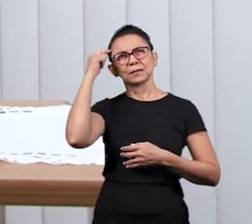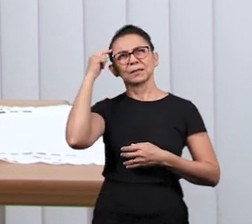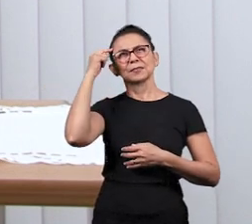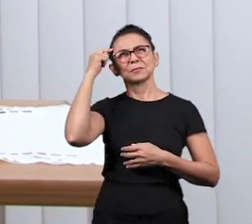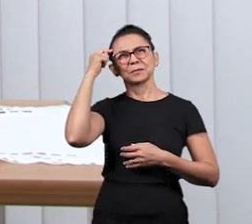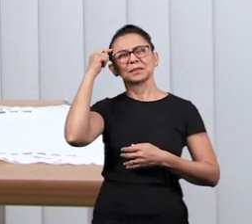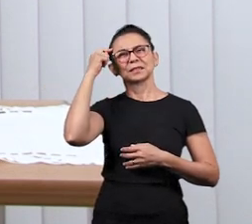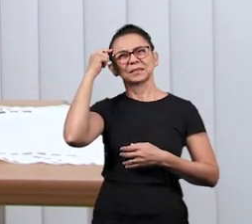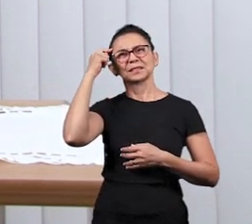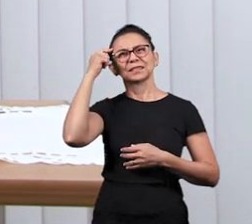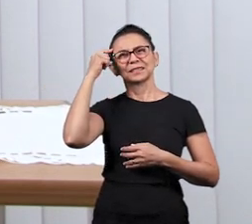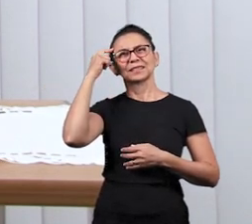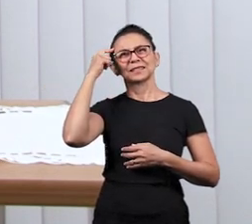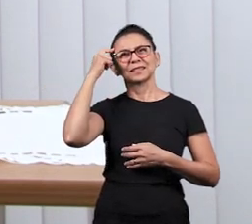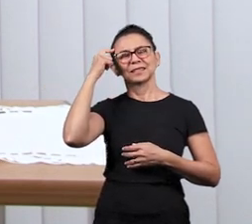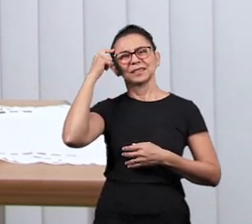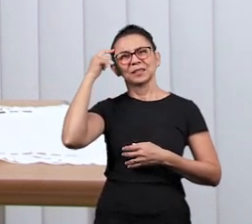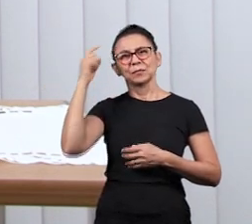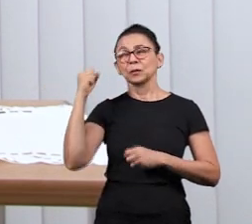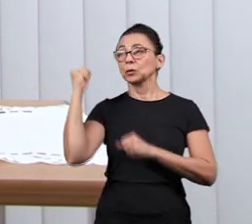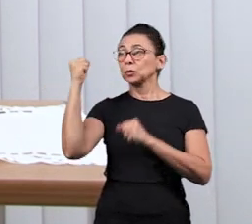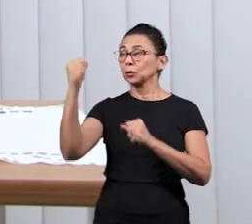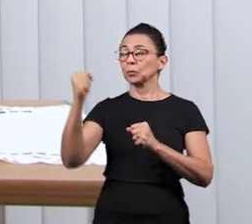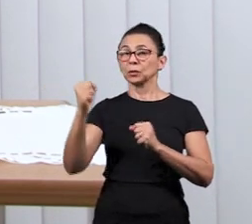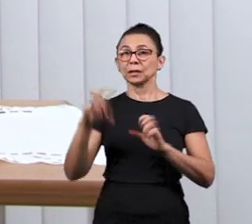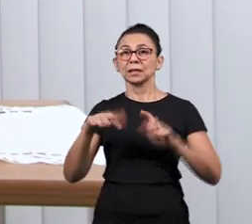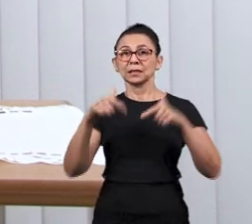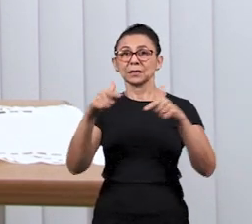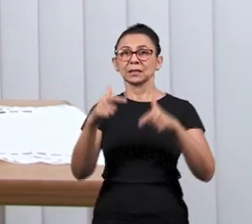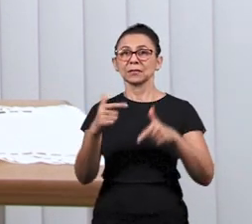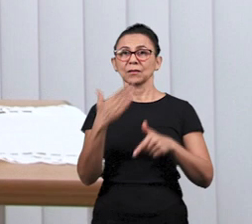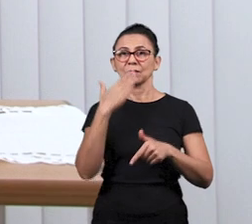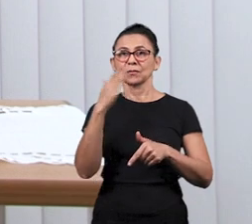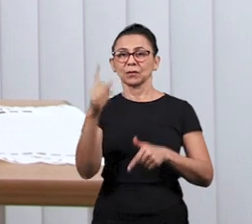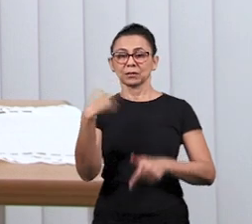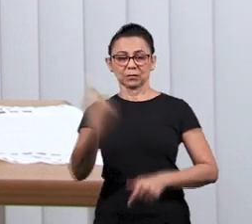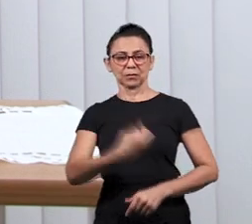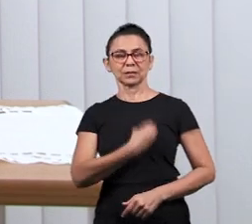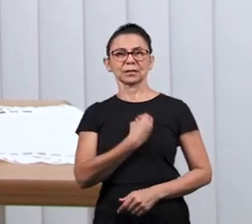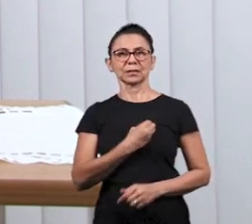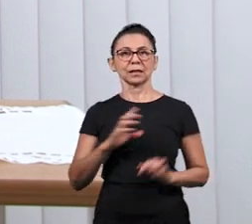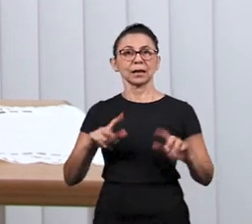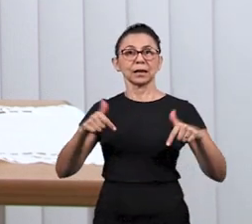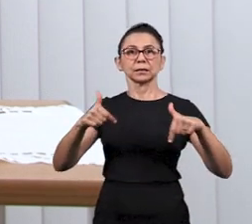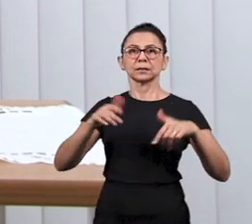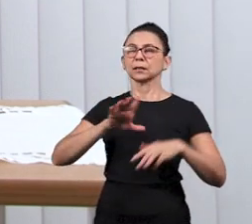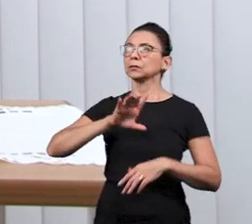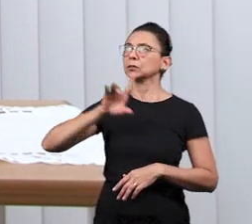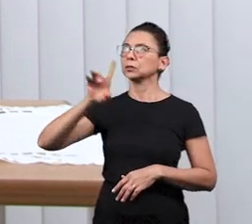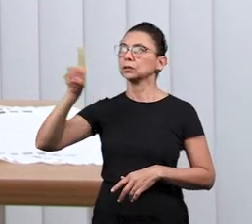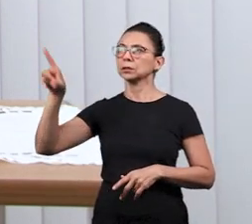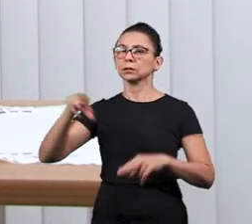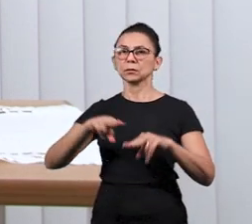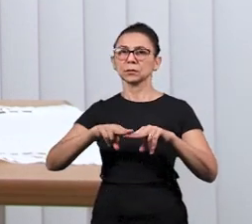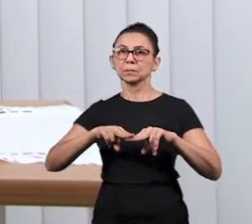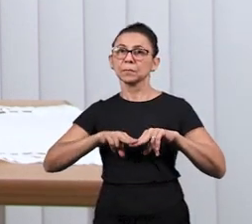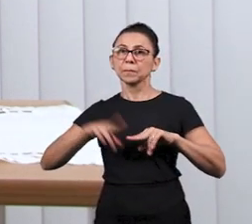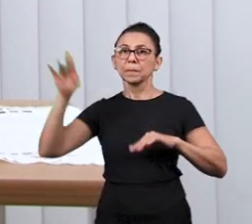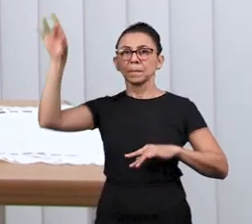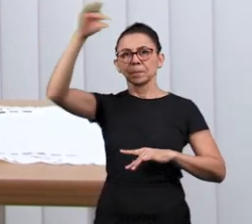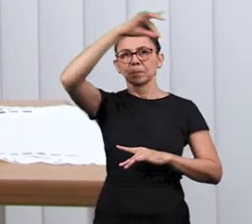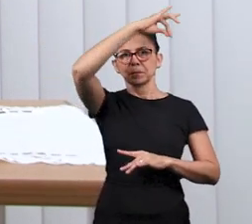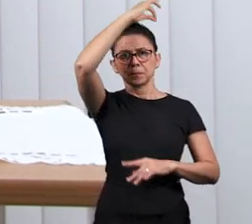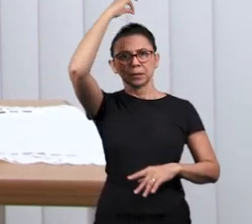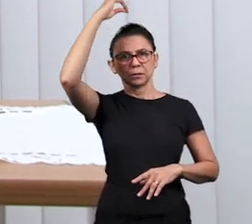всего, чего мы просим или о чем помышляем, той силою,